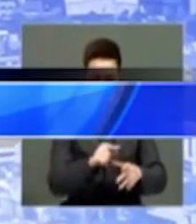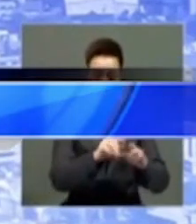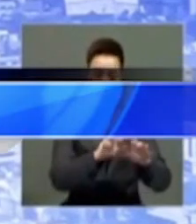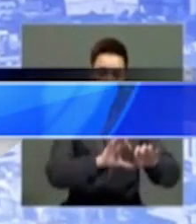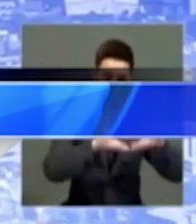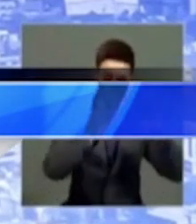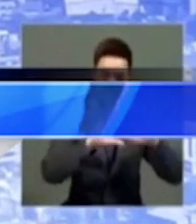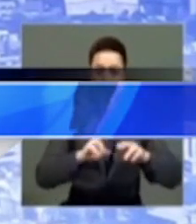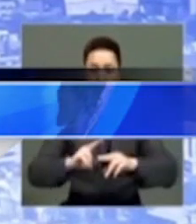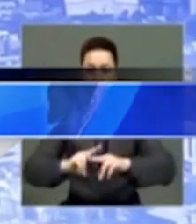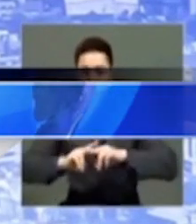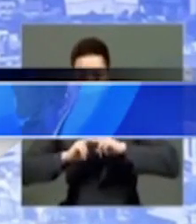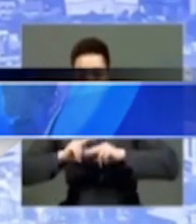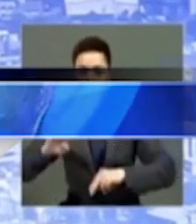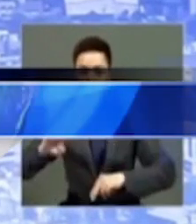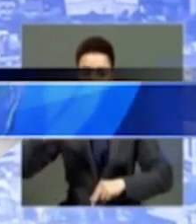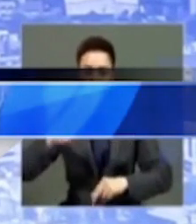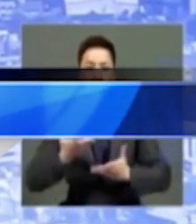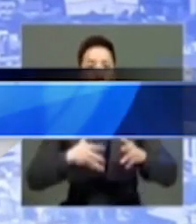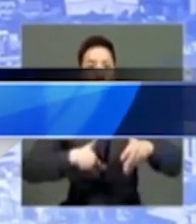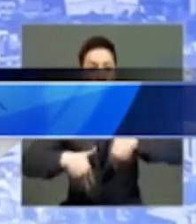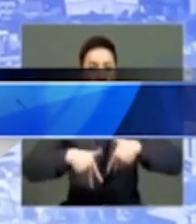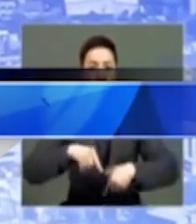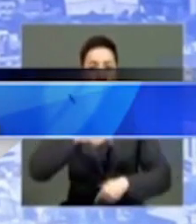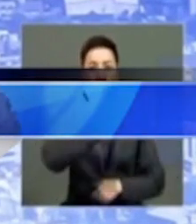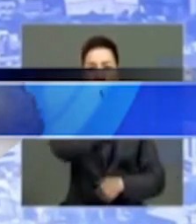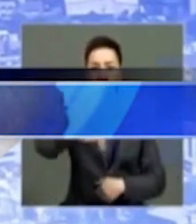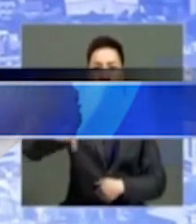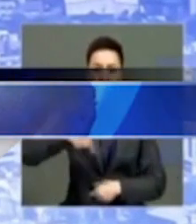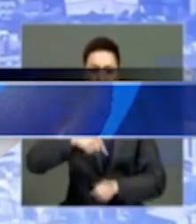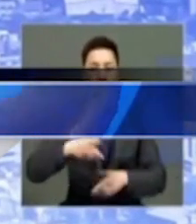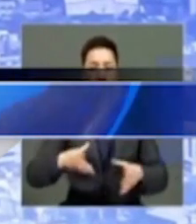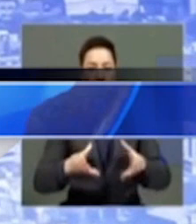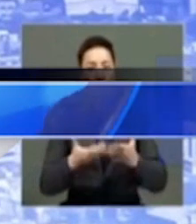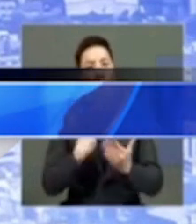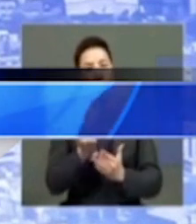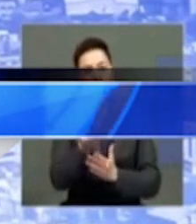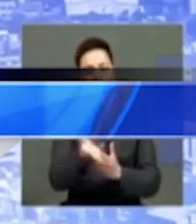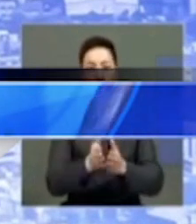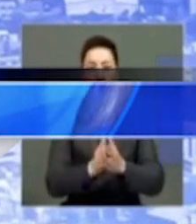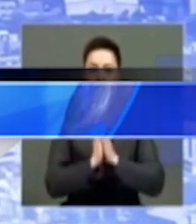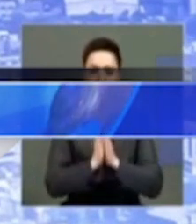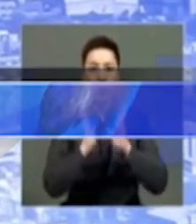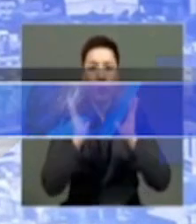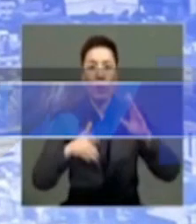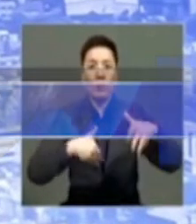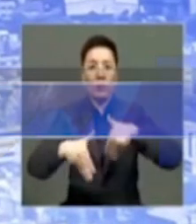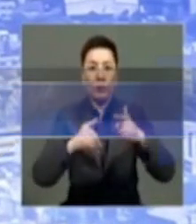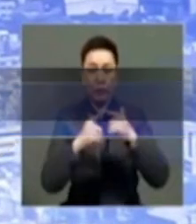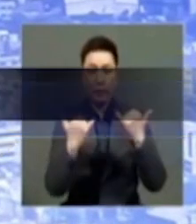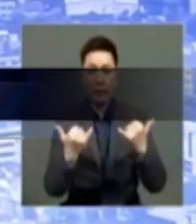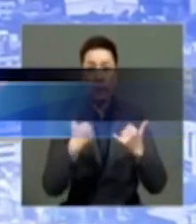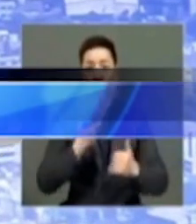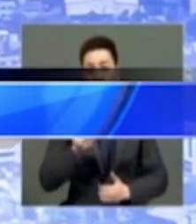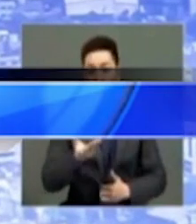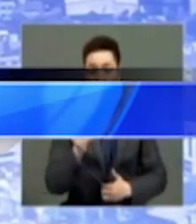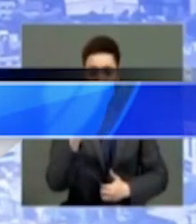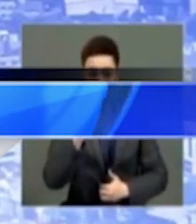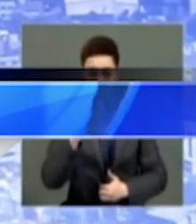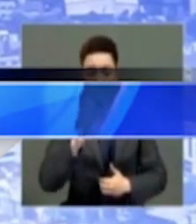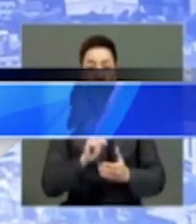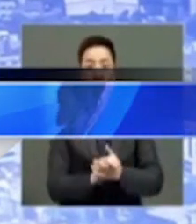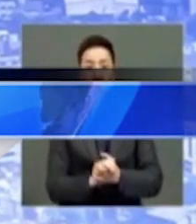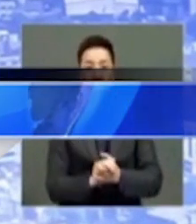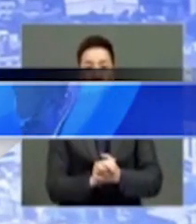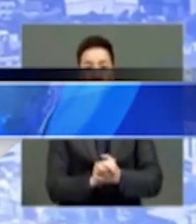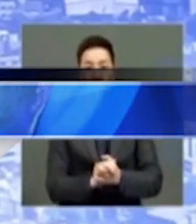ระวังนะคะเป็นการขอความร่วมมือค่ะแต่ตนเชื่อว่าบรรยากาศขณะนี้ไม่ควรจัดเนื่องจากลูกหลานเราจะเข้าไปอยู่ในพื้นที่แออัด